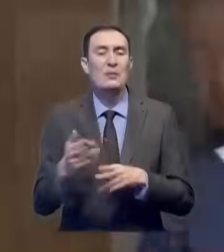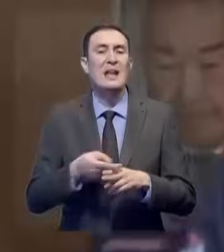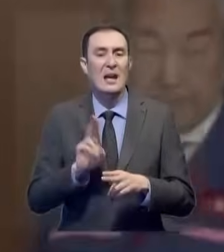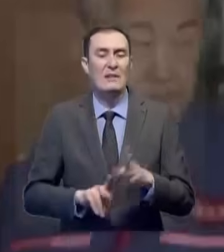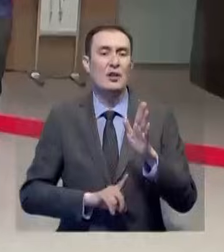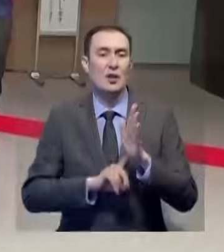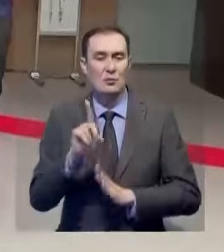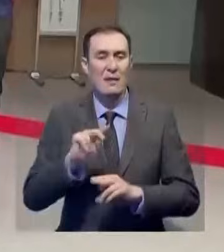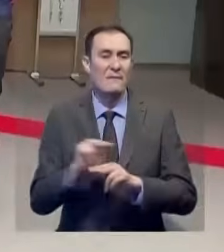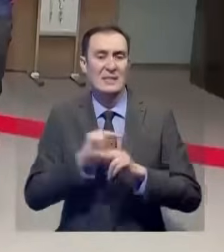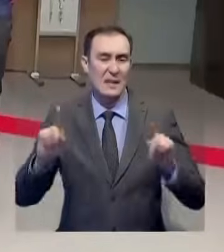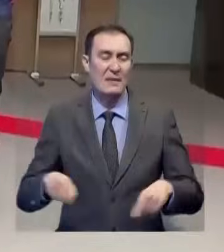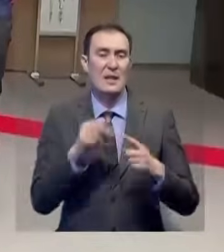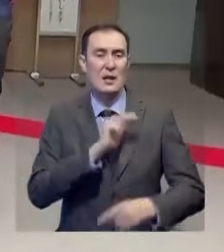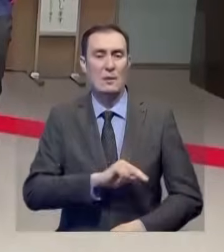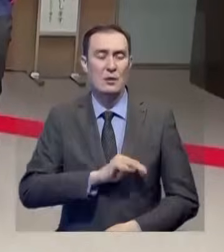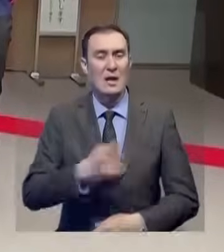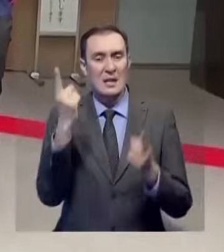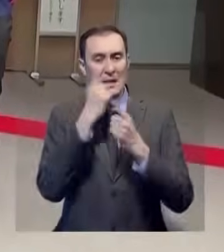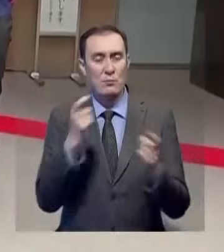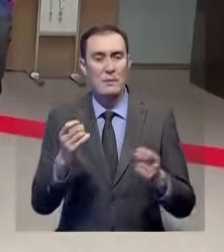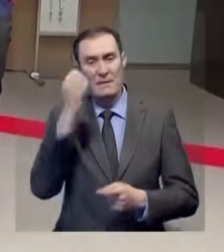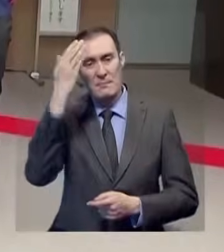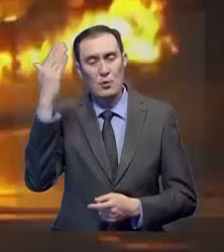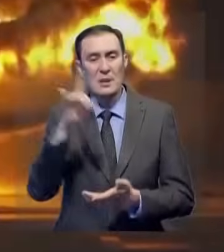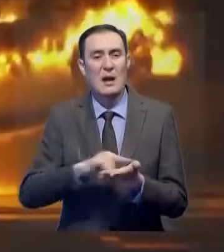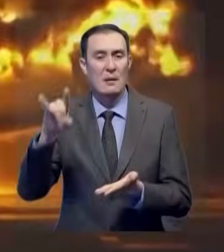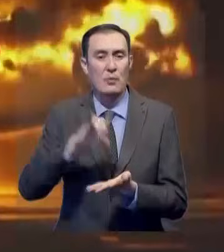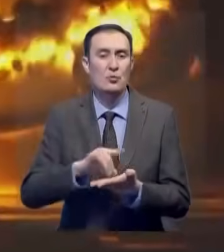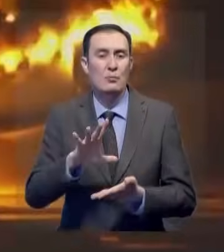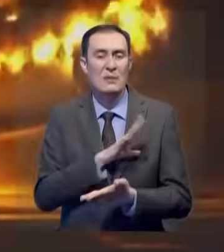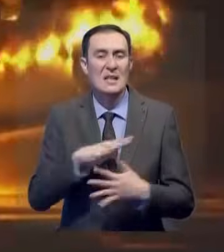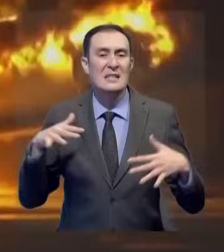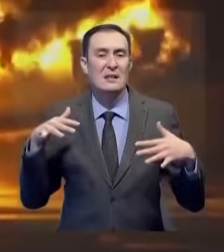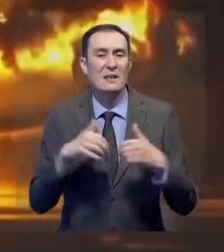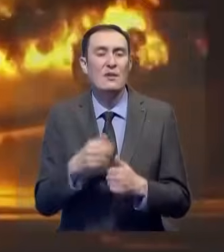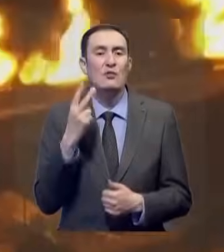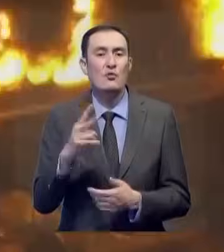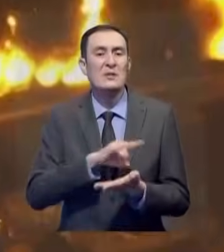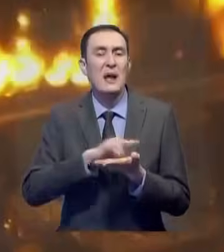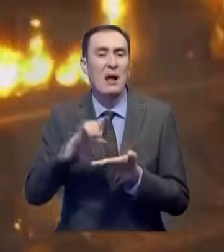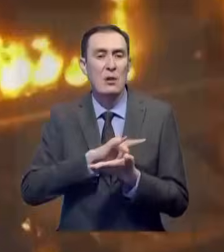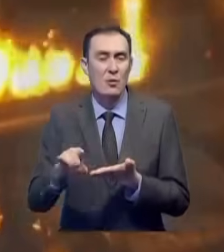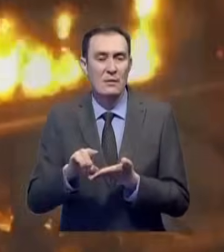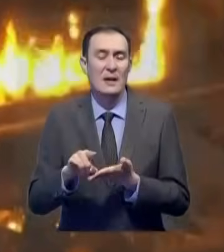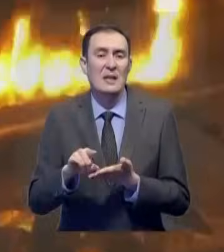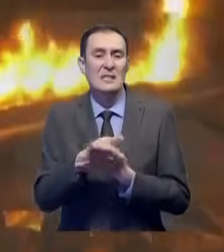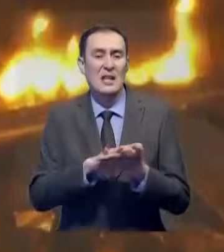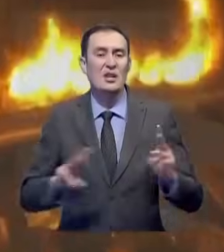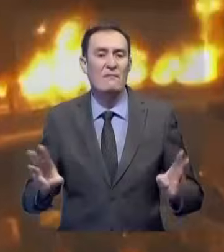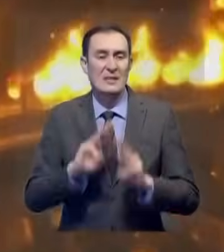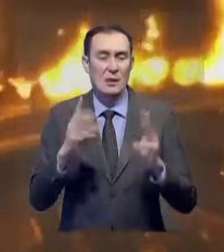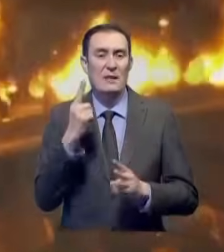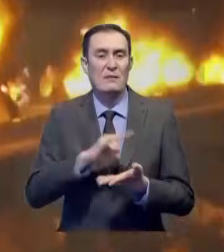этого начнут восстановительные работы. Напомню, ранее в японском аэропорту произошло столкновение двух самолетов с дальнейшим